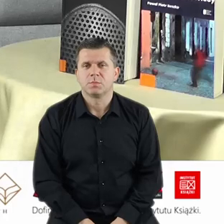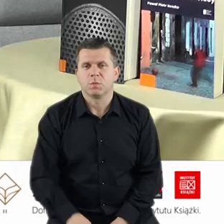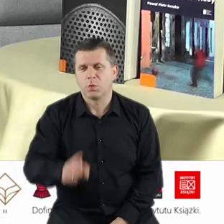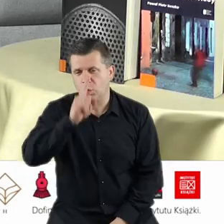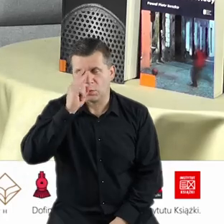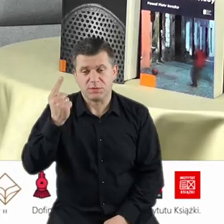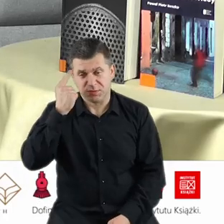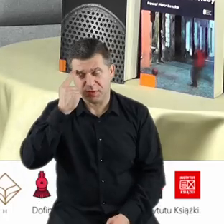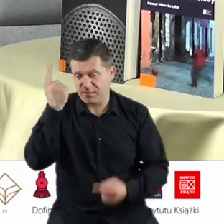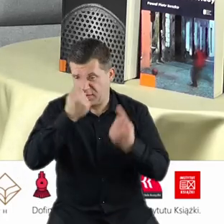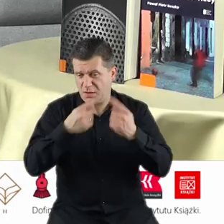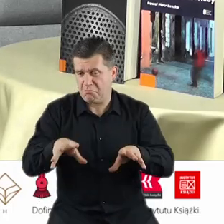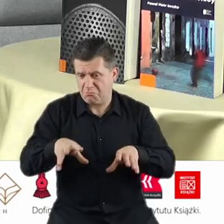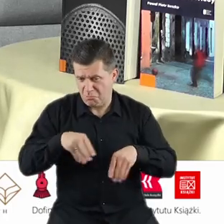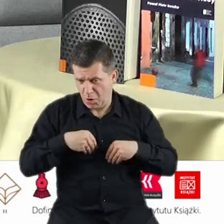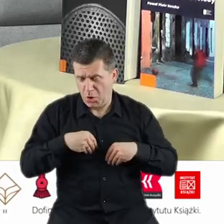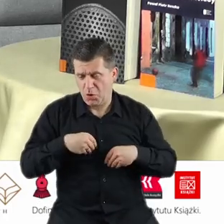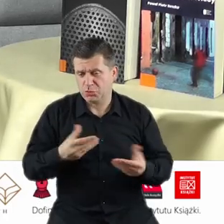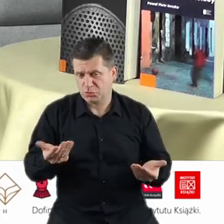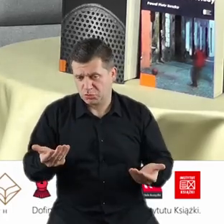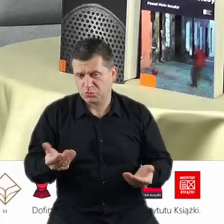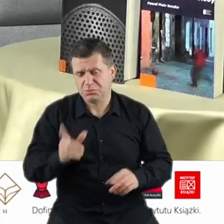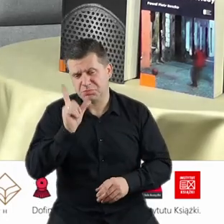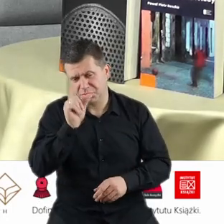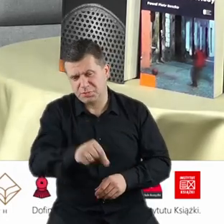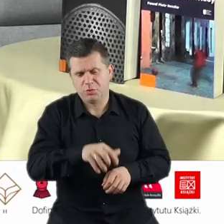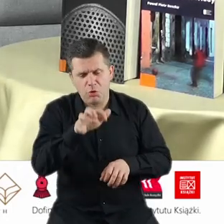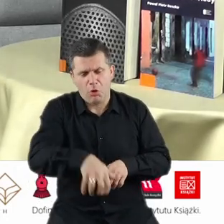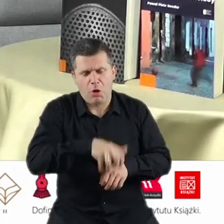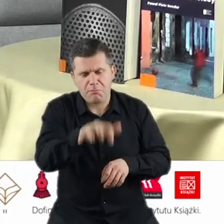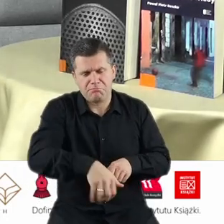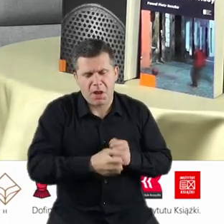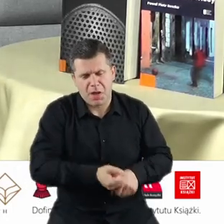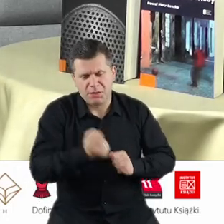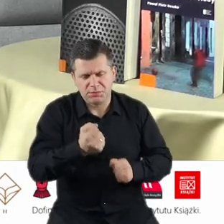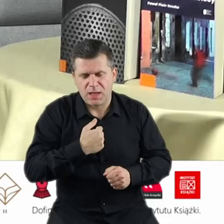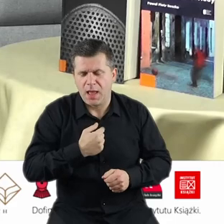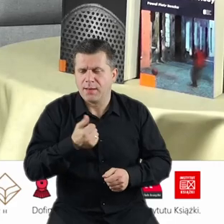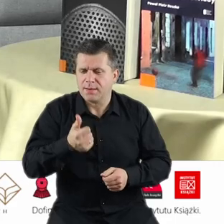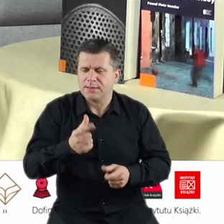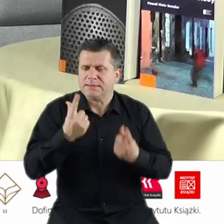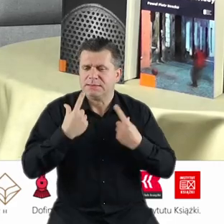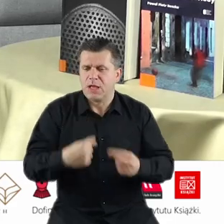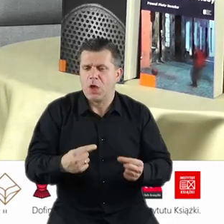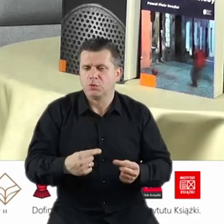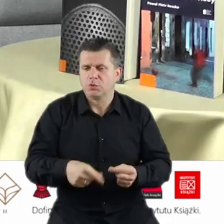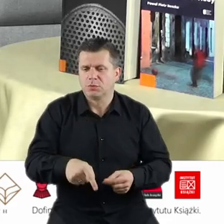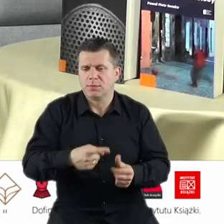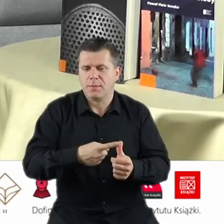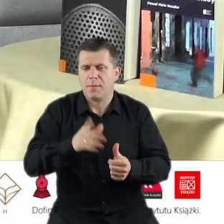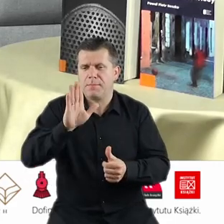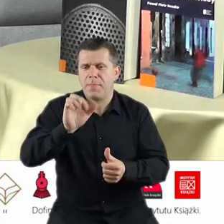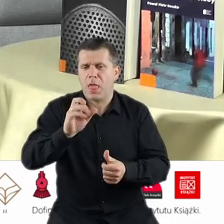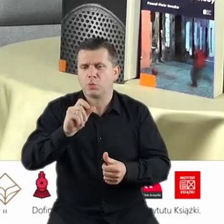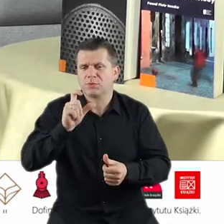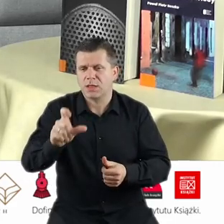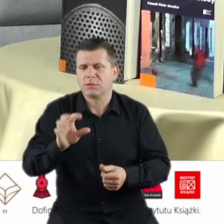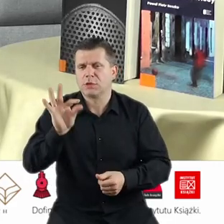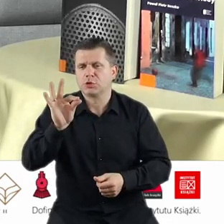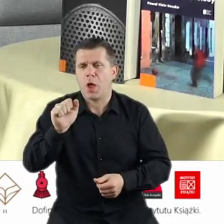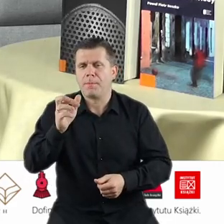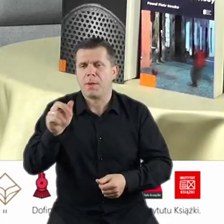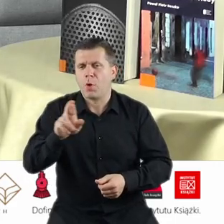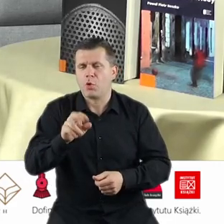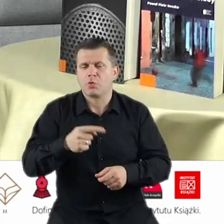kiedy ludzie już widzieli, że można, no to wtedy szli tam kopać. To, co mnie zaskoczyło, to w przypadku Bełżca i Sobiboru, to z